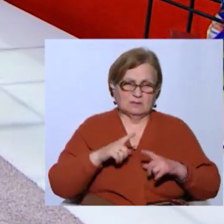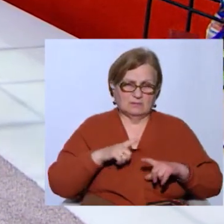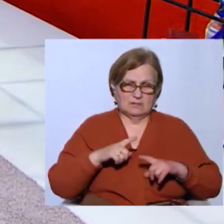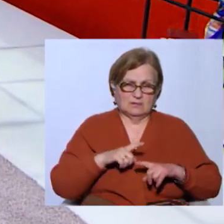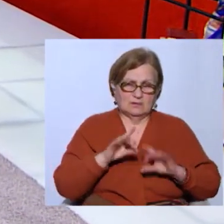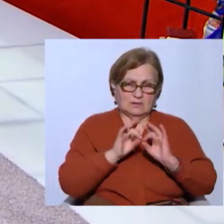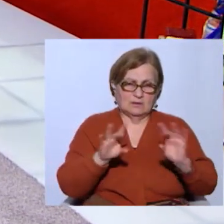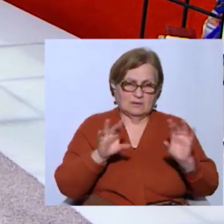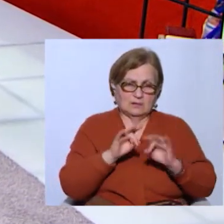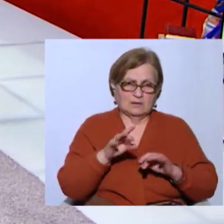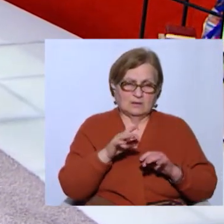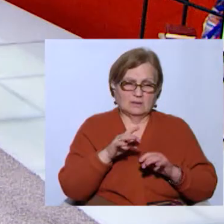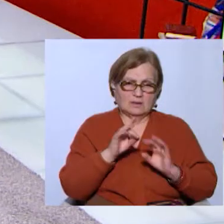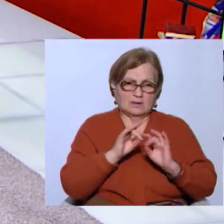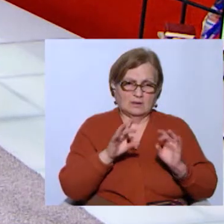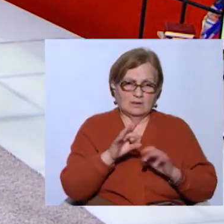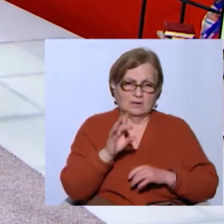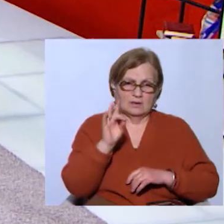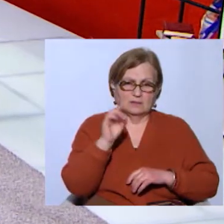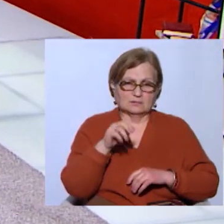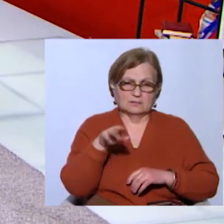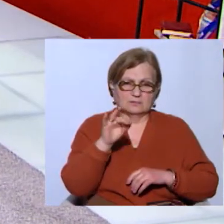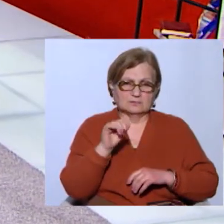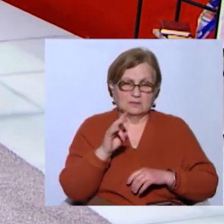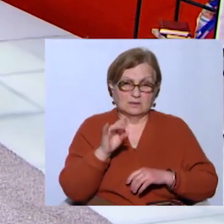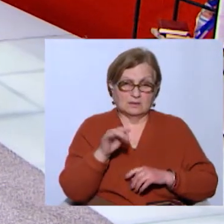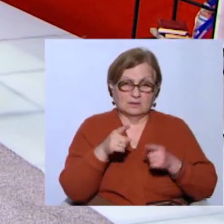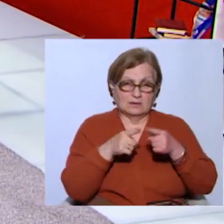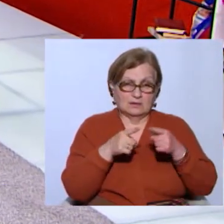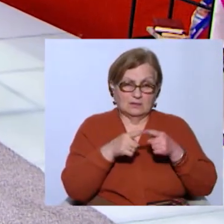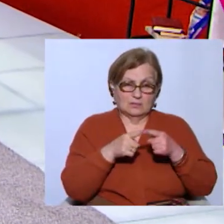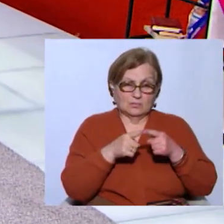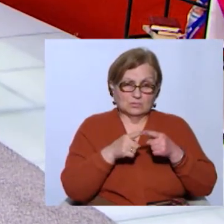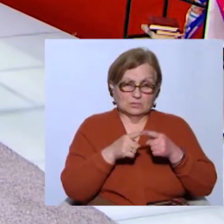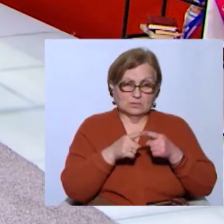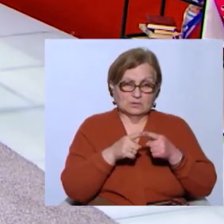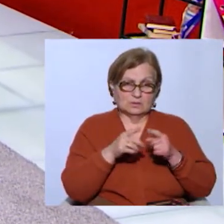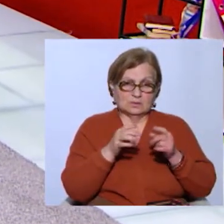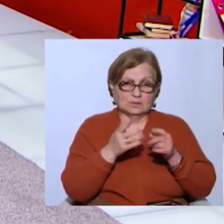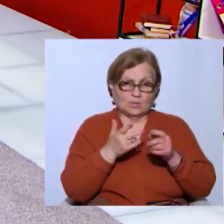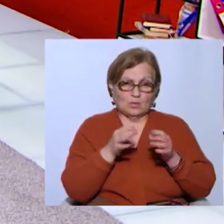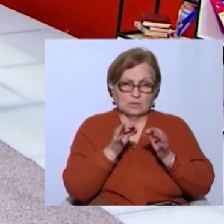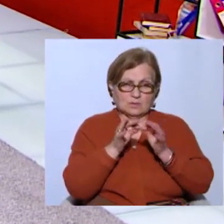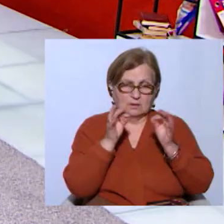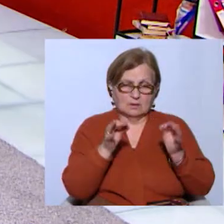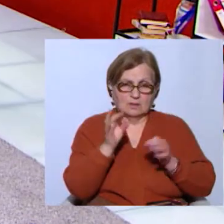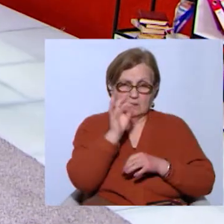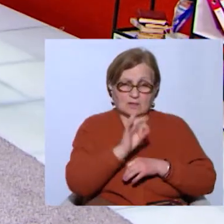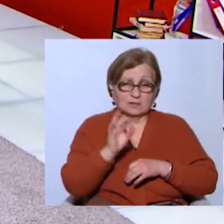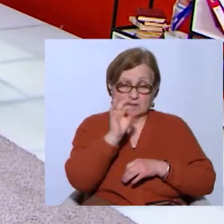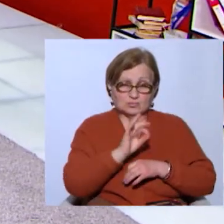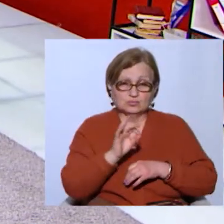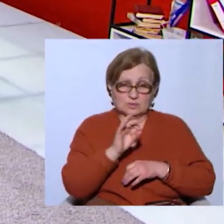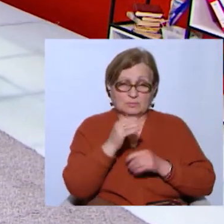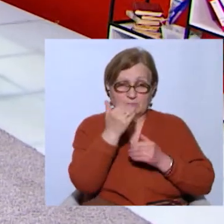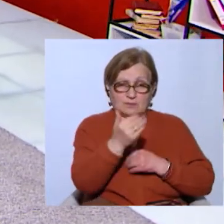ასევე რადიანები. ხო, რადიანი, ანუ ჩვენ ვიცით, რომ კუთხის საზომა და ჯერჯერობით ჩვენ გრადუსებით ვზომავთ